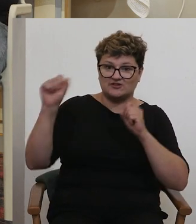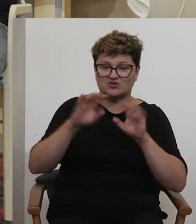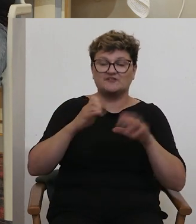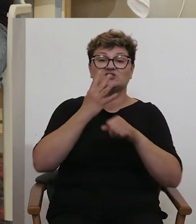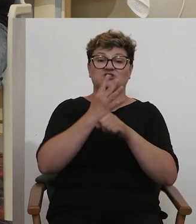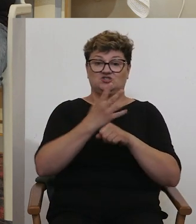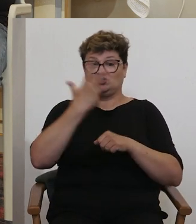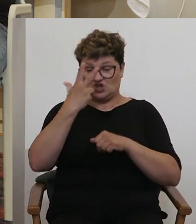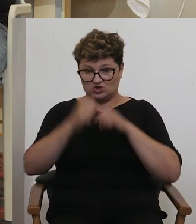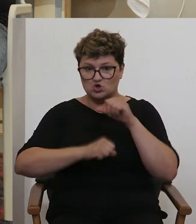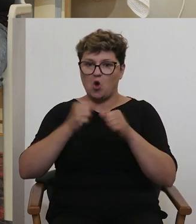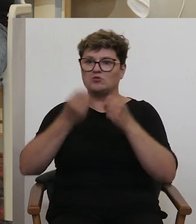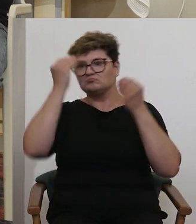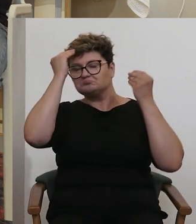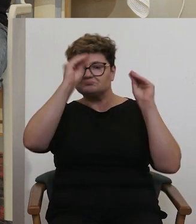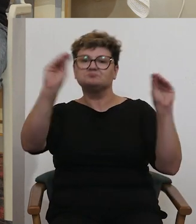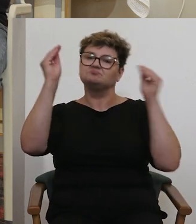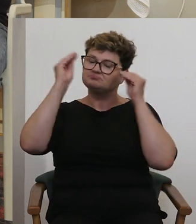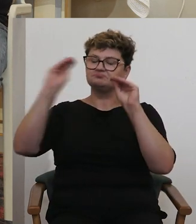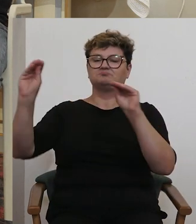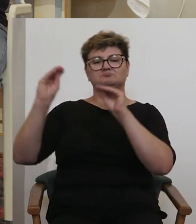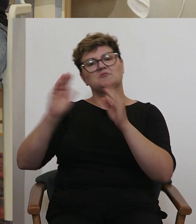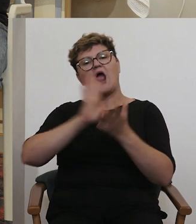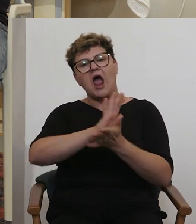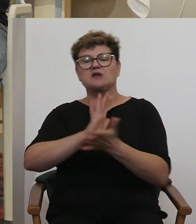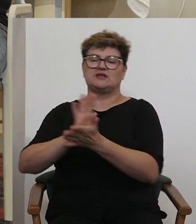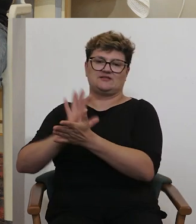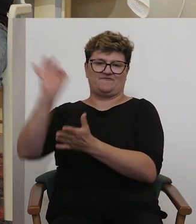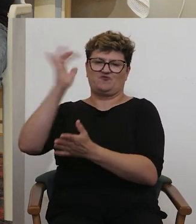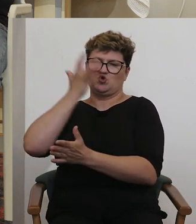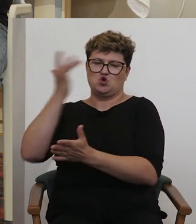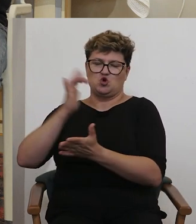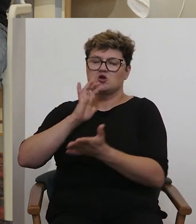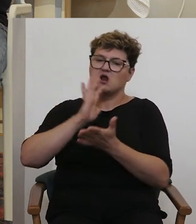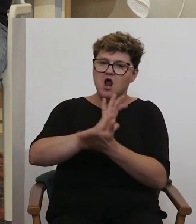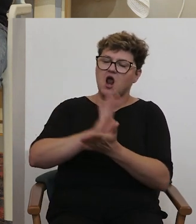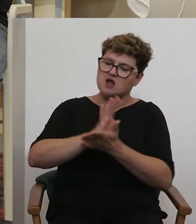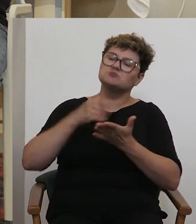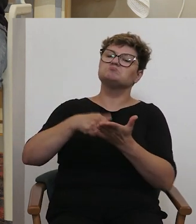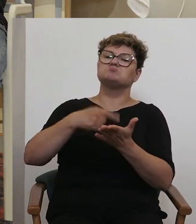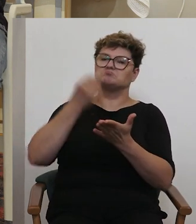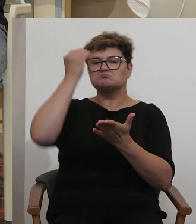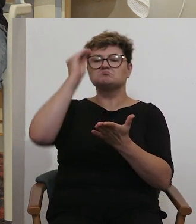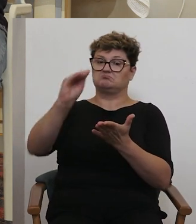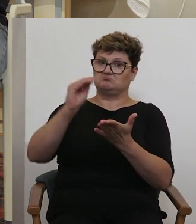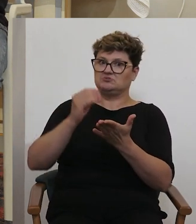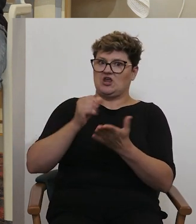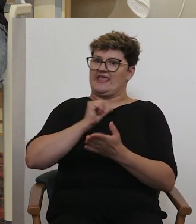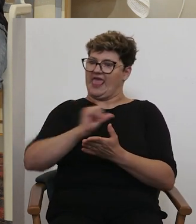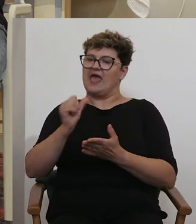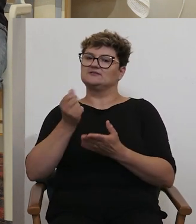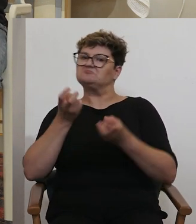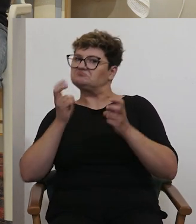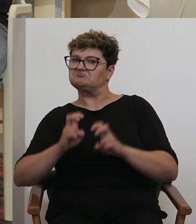się ogłoszenia w prasie sowieckiej, że tworzy się